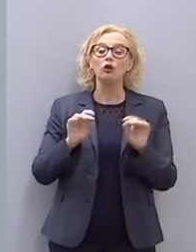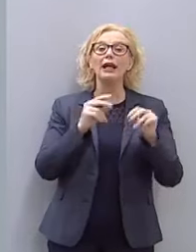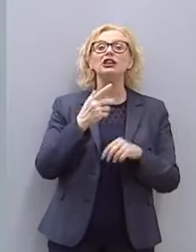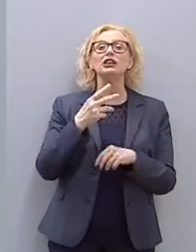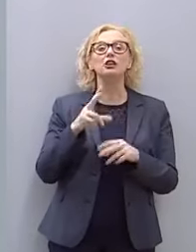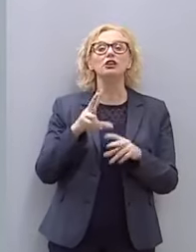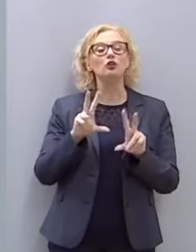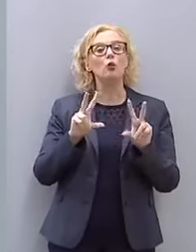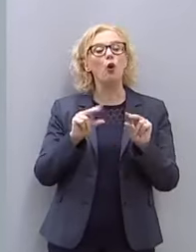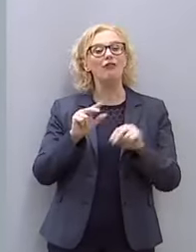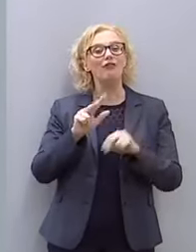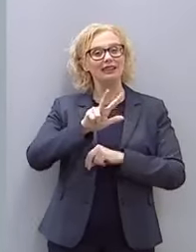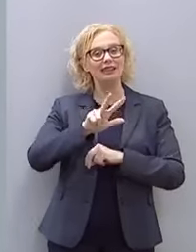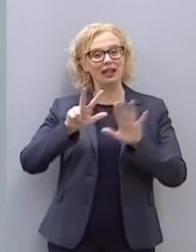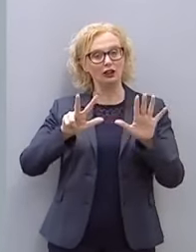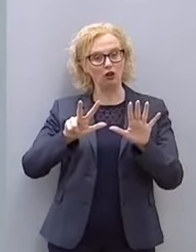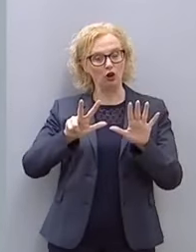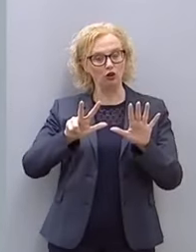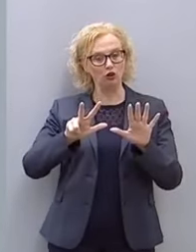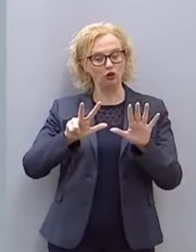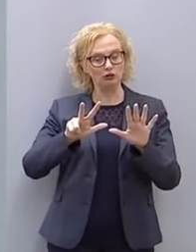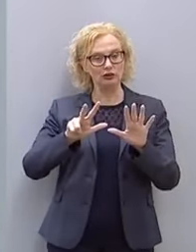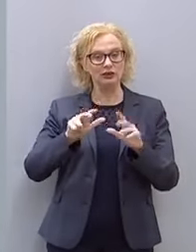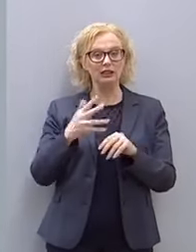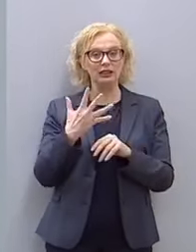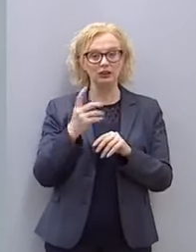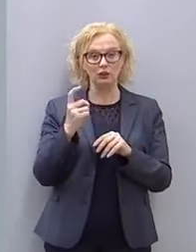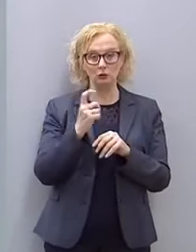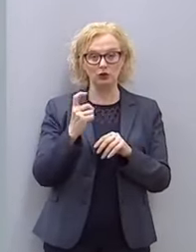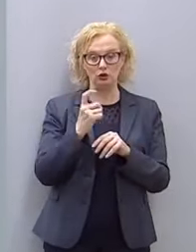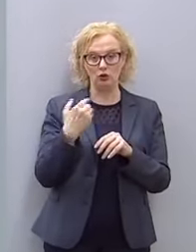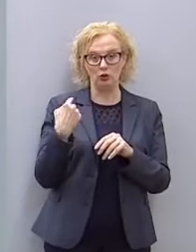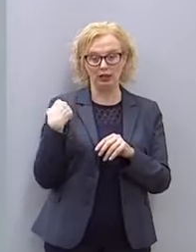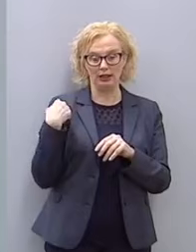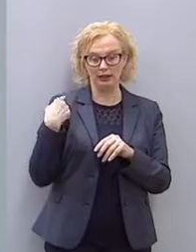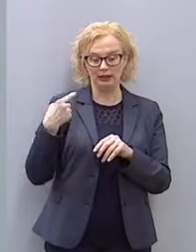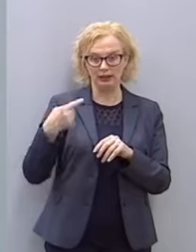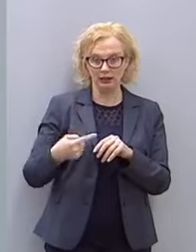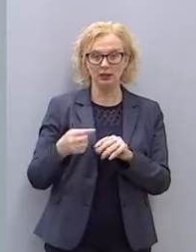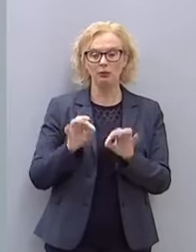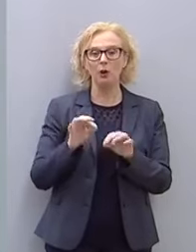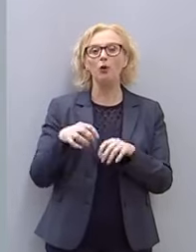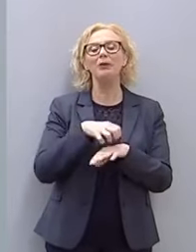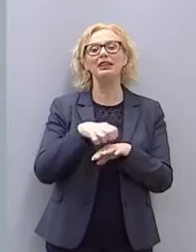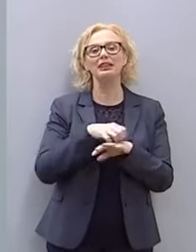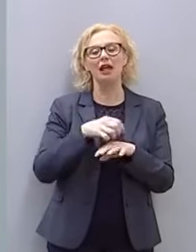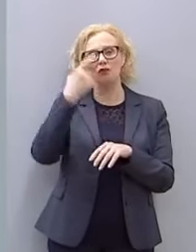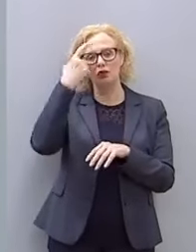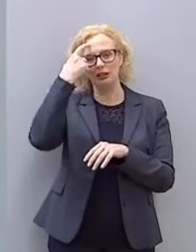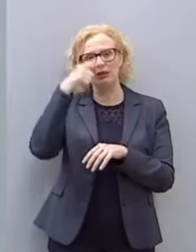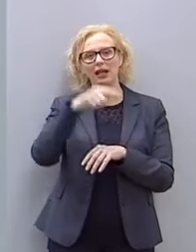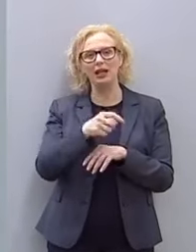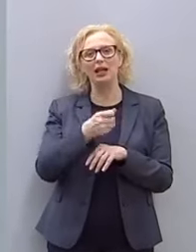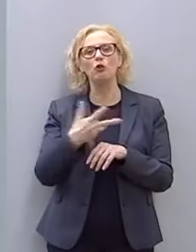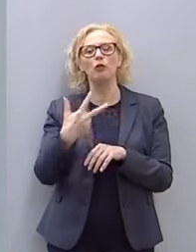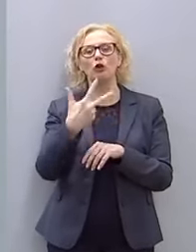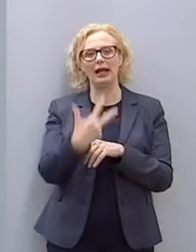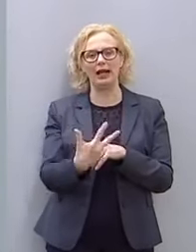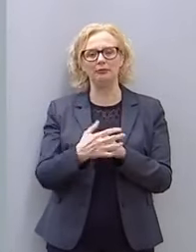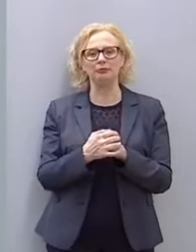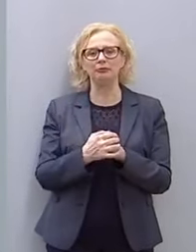38 quelli degli ultimi cinque giorni che è il dato che interessa diciamo al ministero sono tre di